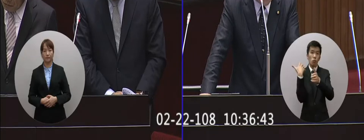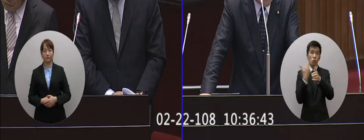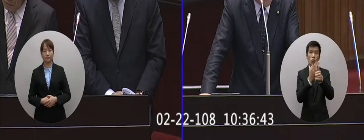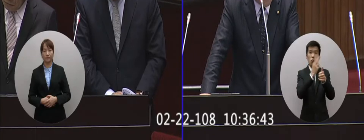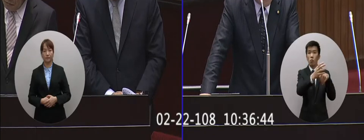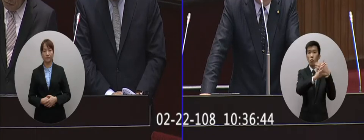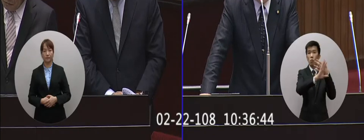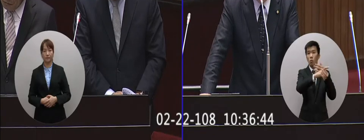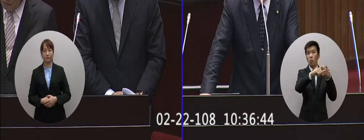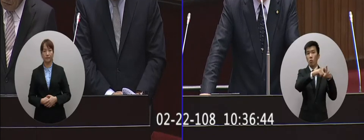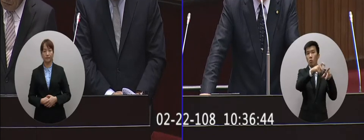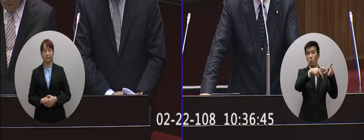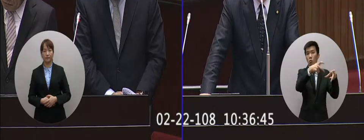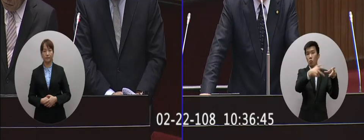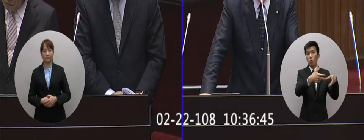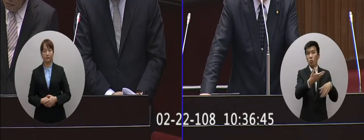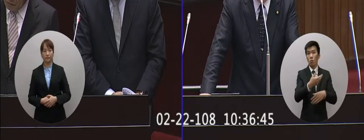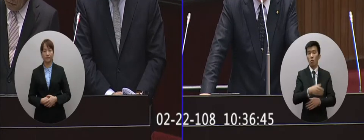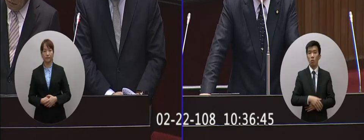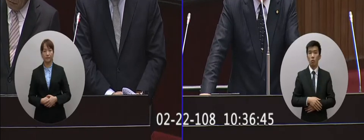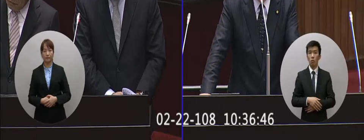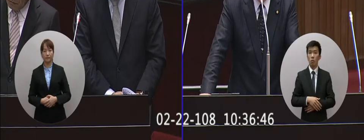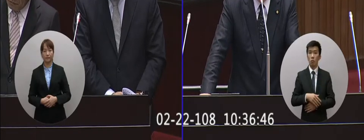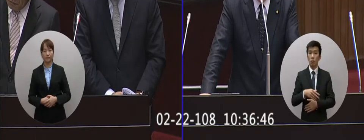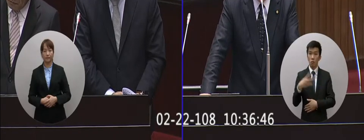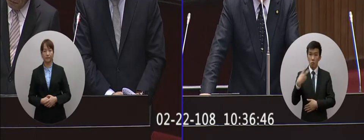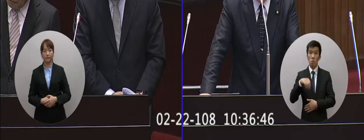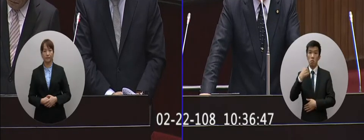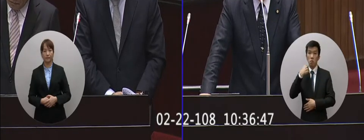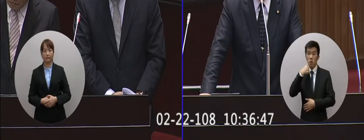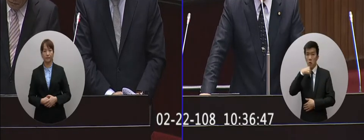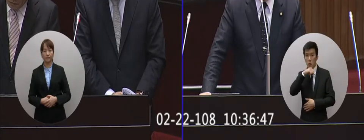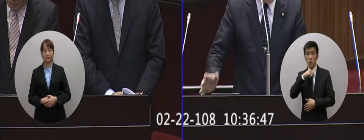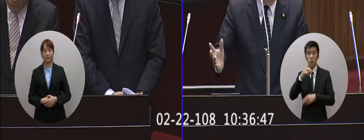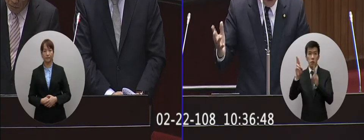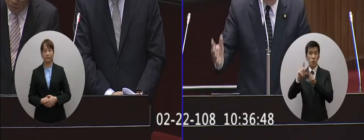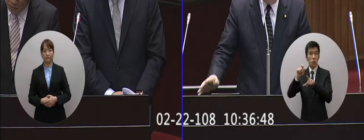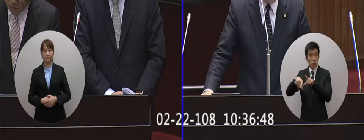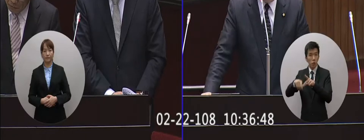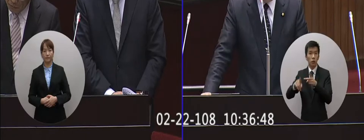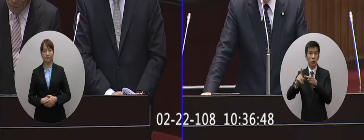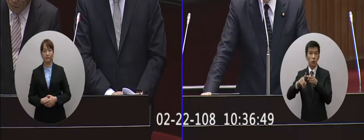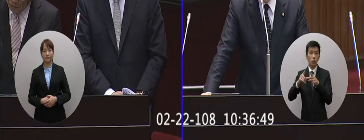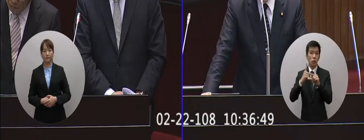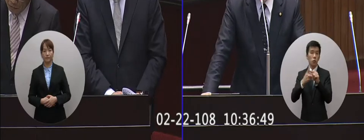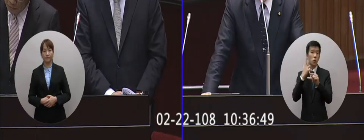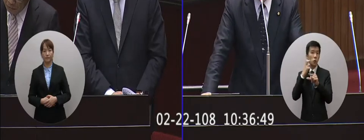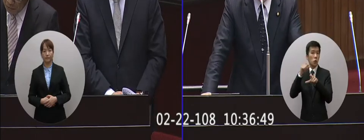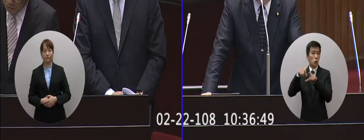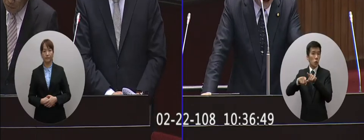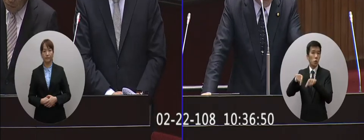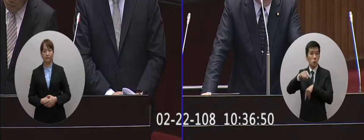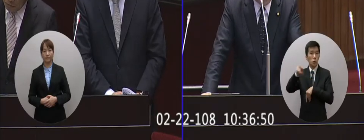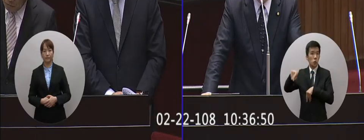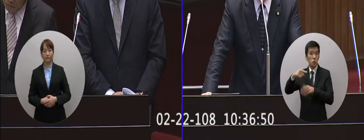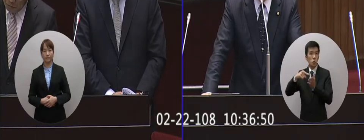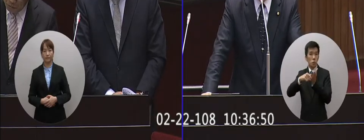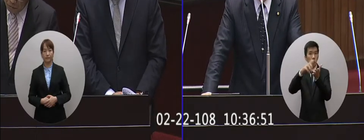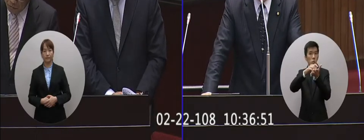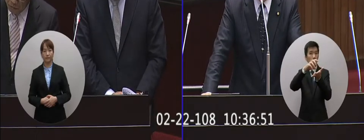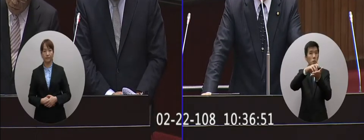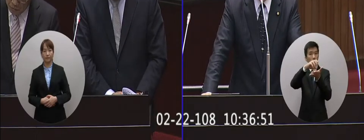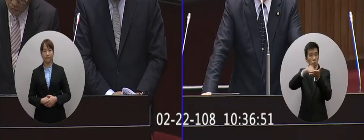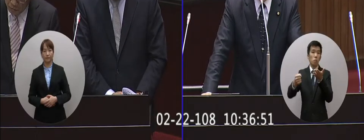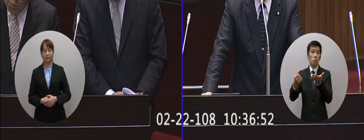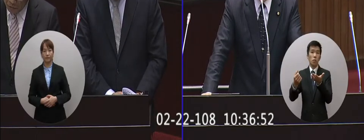厂商，那甚至连台电、连中钢，他取得的这个标案也一样